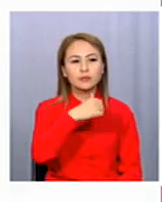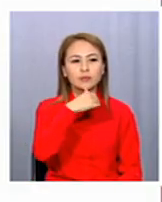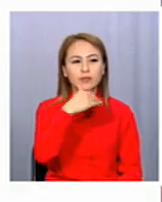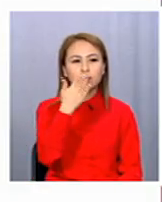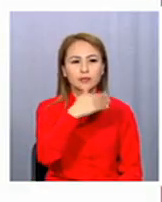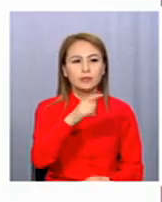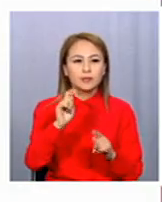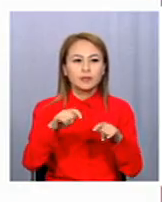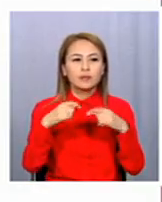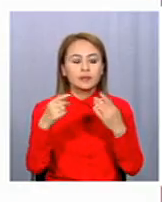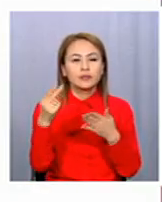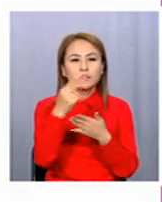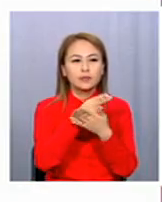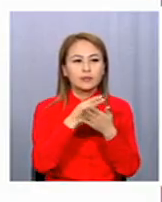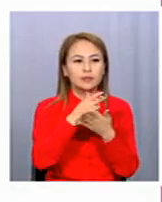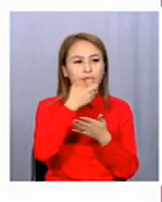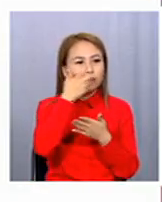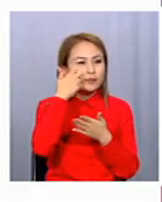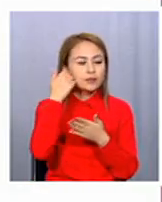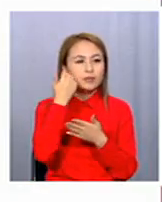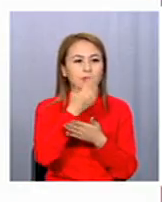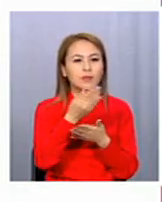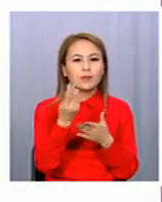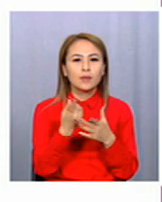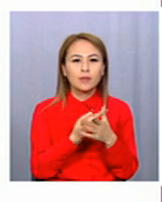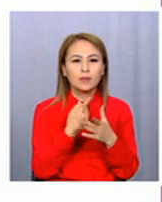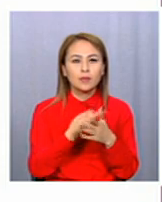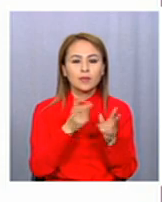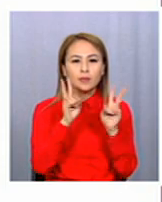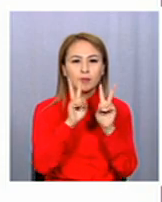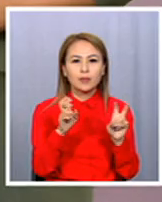берілген сызбаны пайдаланып, оларды атап көріңдер.